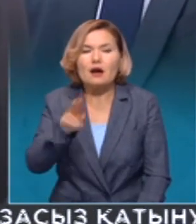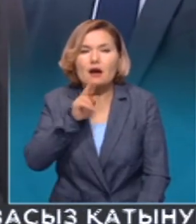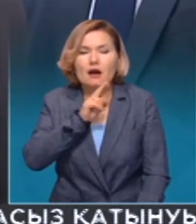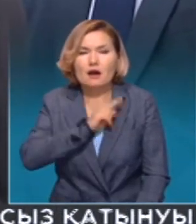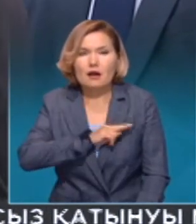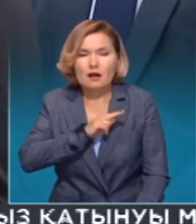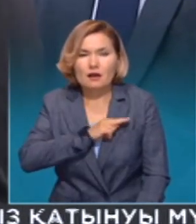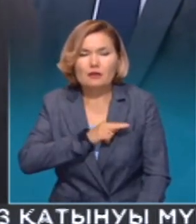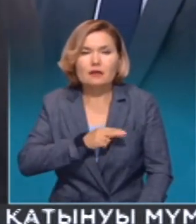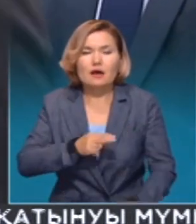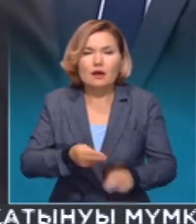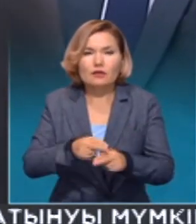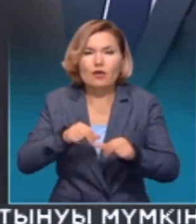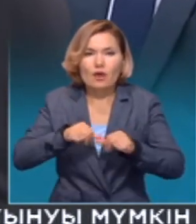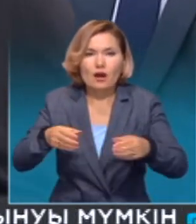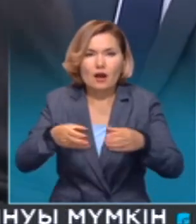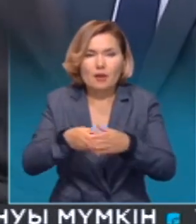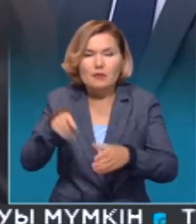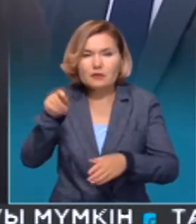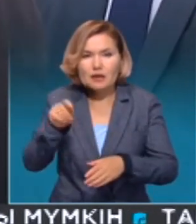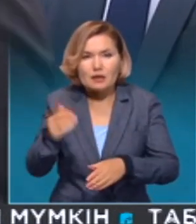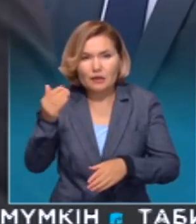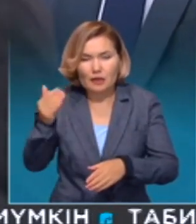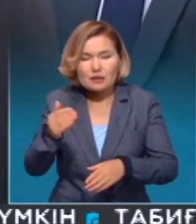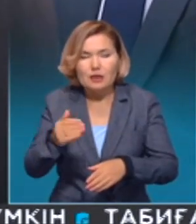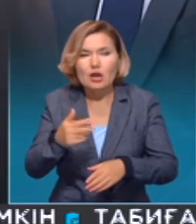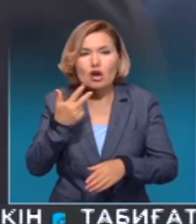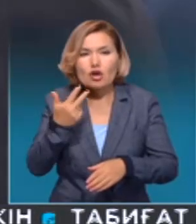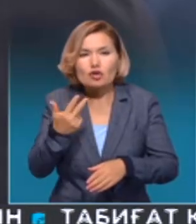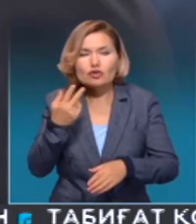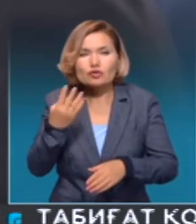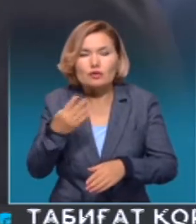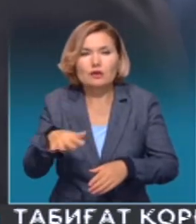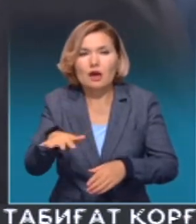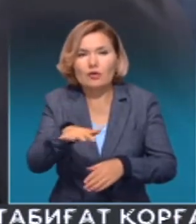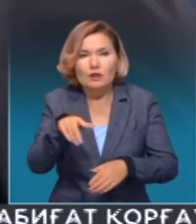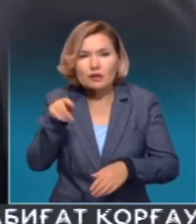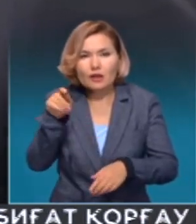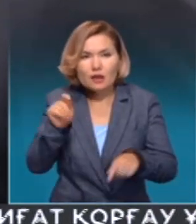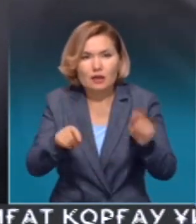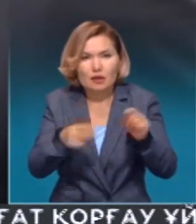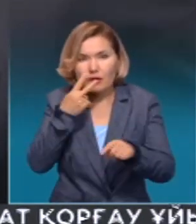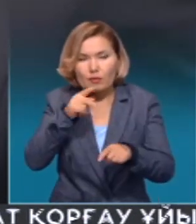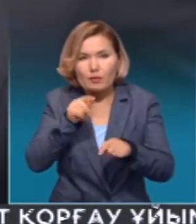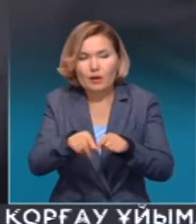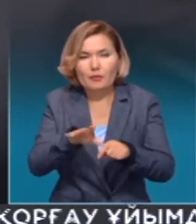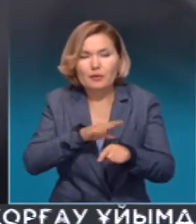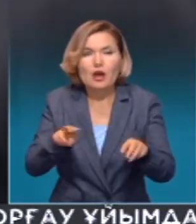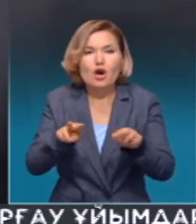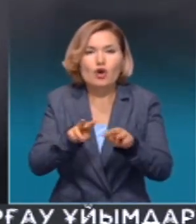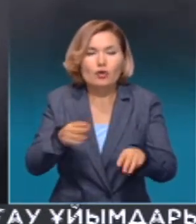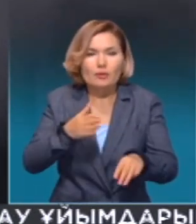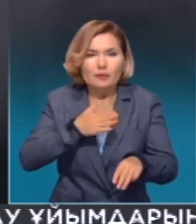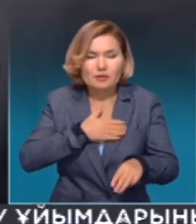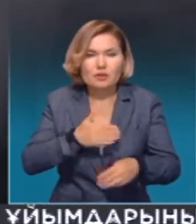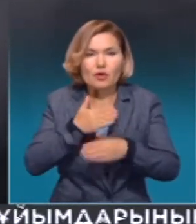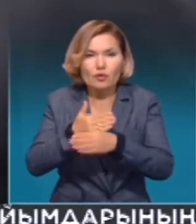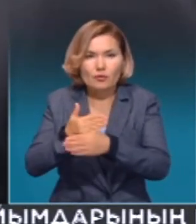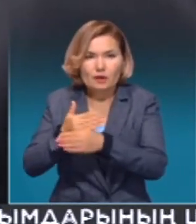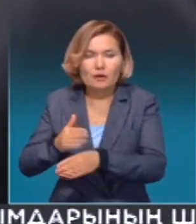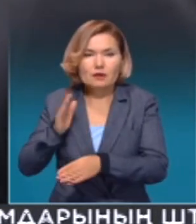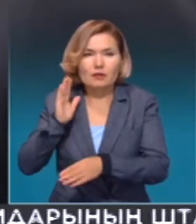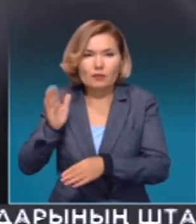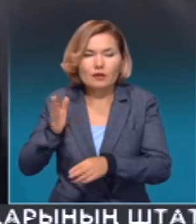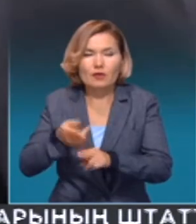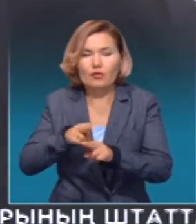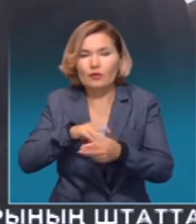3-4 аудандарды аралап көрді, өз көздерімен растады. Сондықтан біз үкімет мемлекет тарапынан көрсеткен